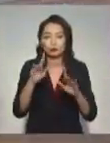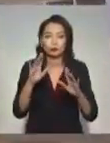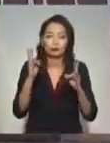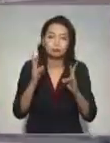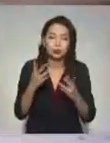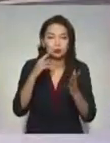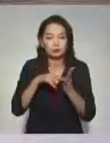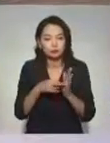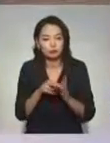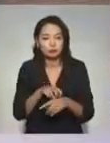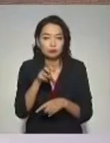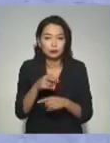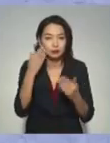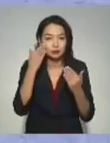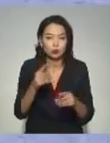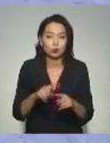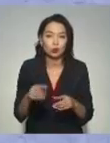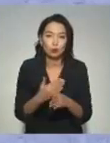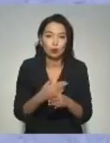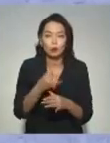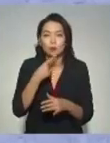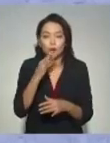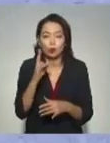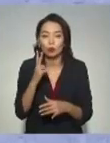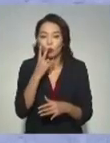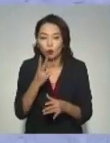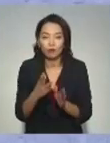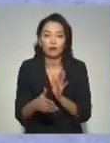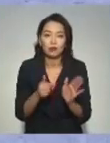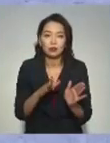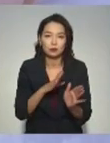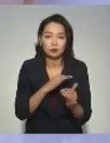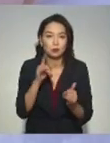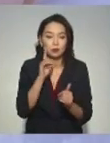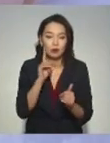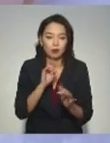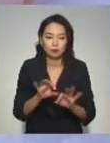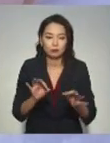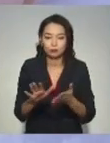следствие. Полицию и скорую помощь вызвали прохожие. Правоохранители ЧП пока не комментируют.